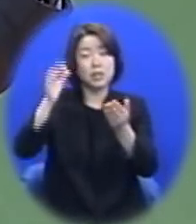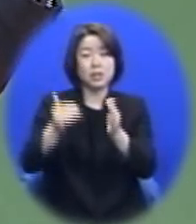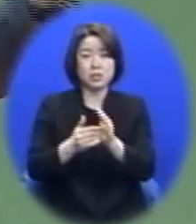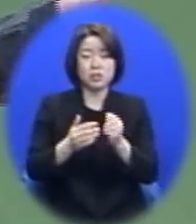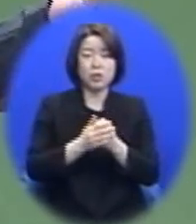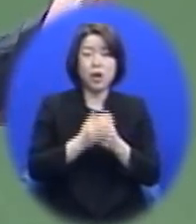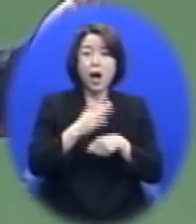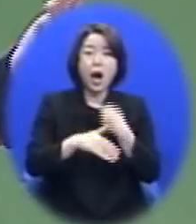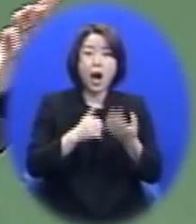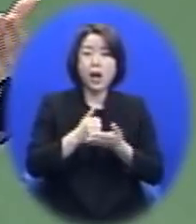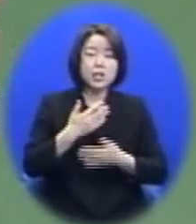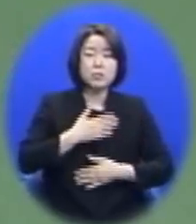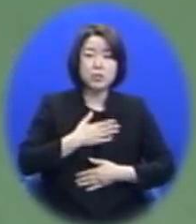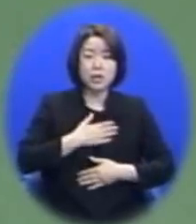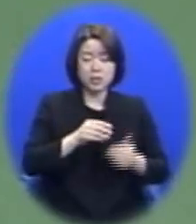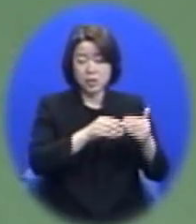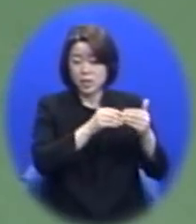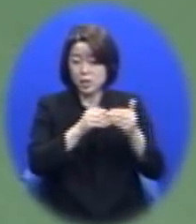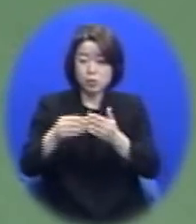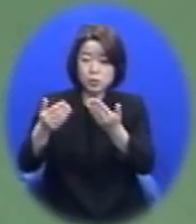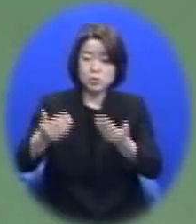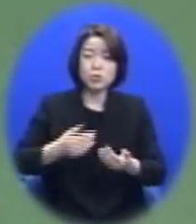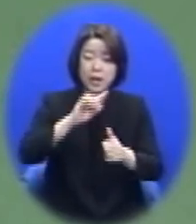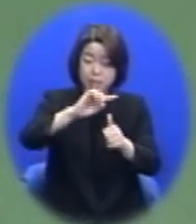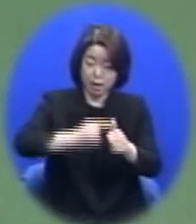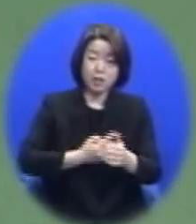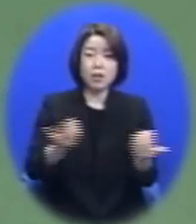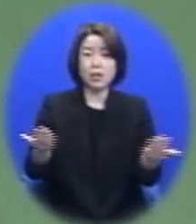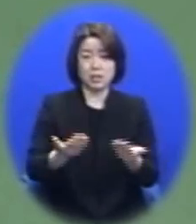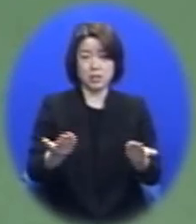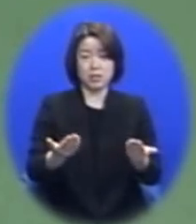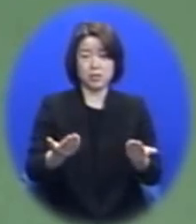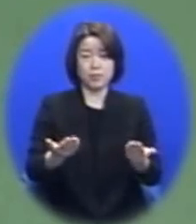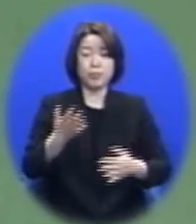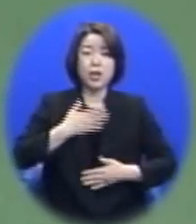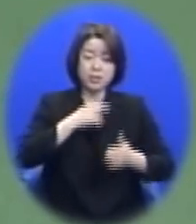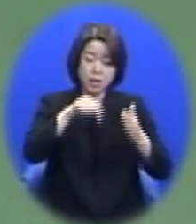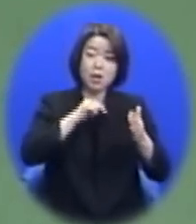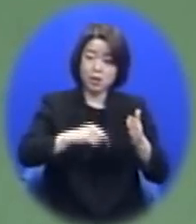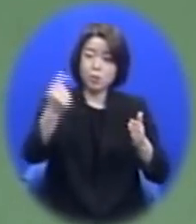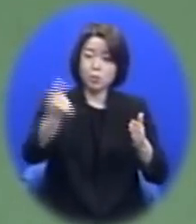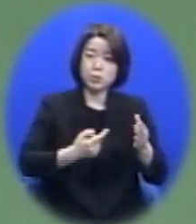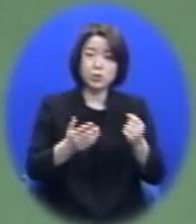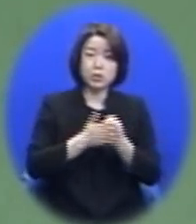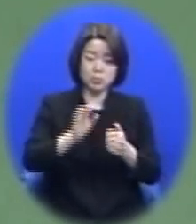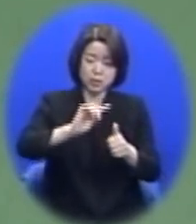나를 인도해 주시는 것은 너무나 당연한 일이에요. 내 안에 오셨으니까.